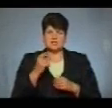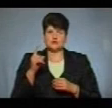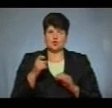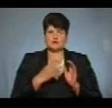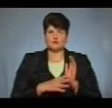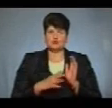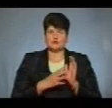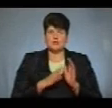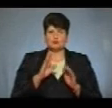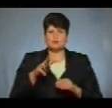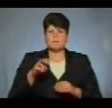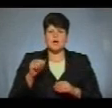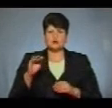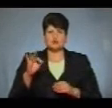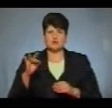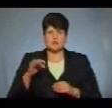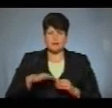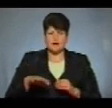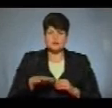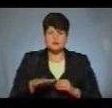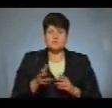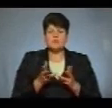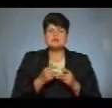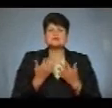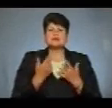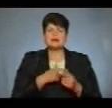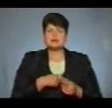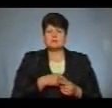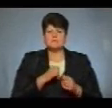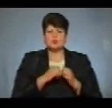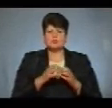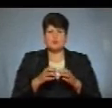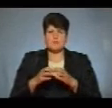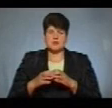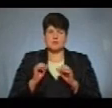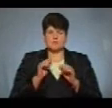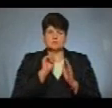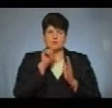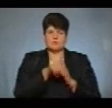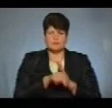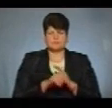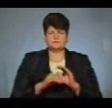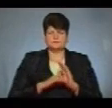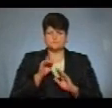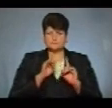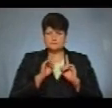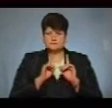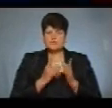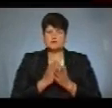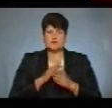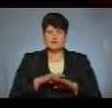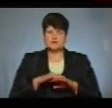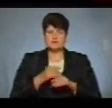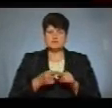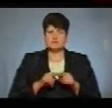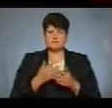199 будуть депутати-мажоритарники. Ми порахували, скільки депутатів від кожної партії може пройти до парламенту. Від «Слуги народу» – це